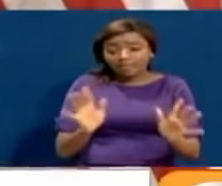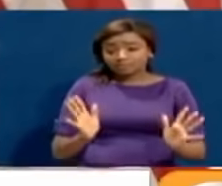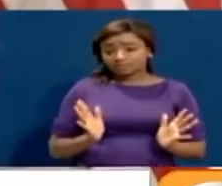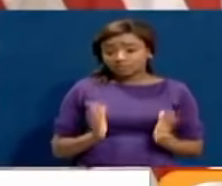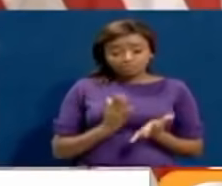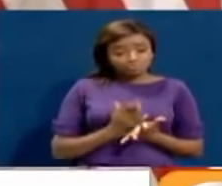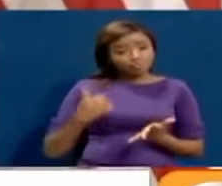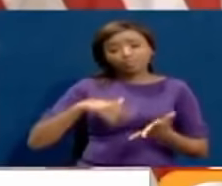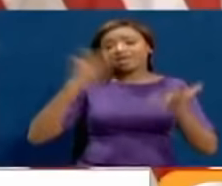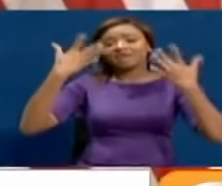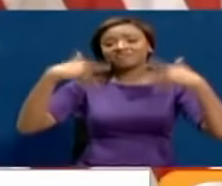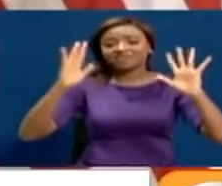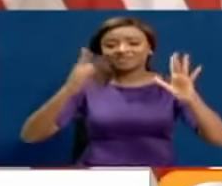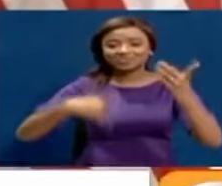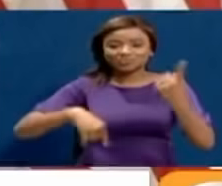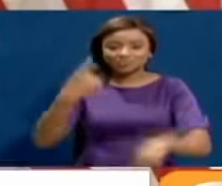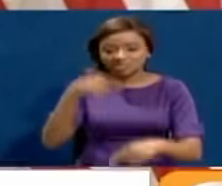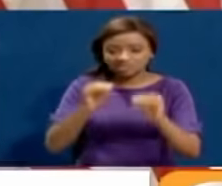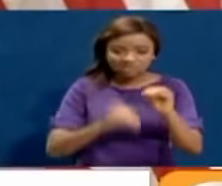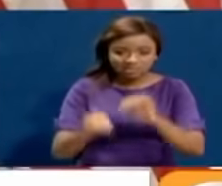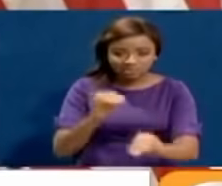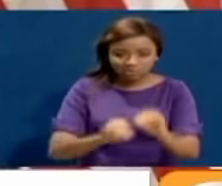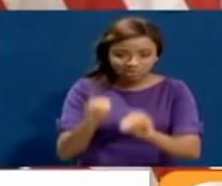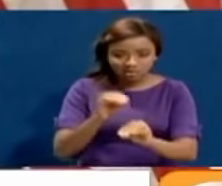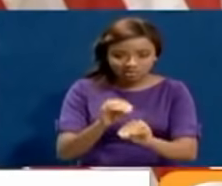we did win this election. We did win this election.